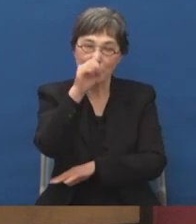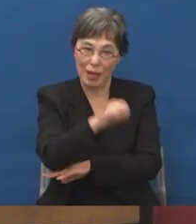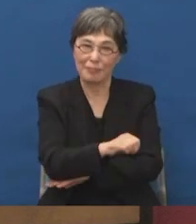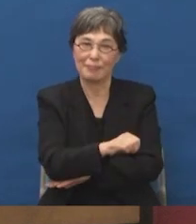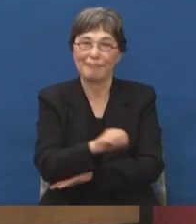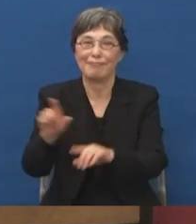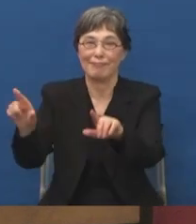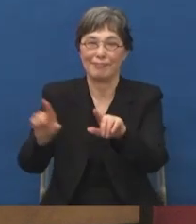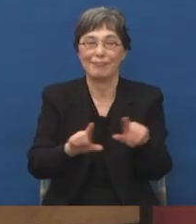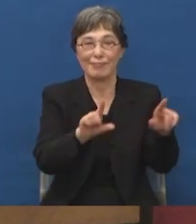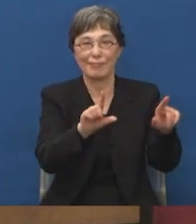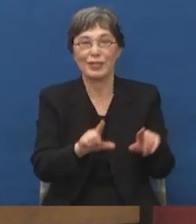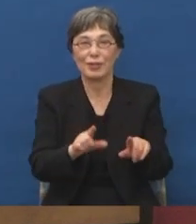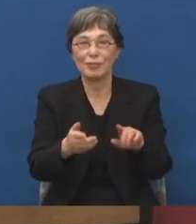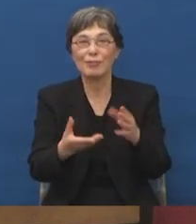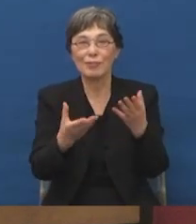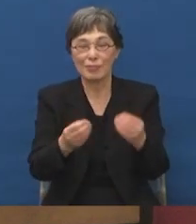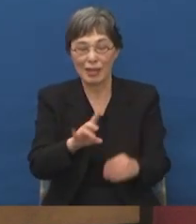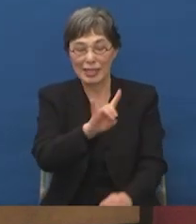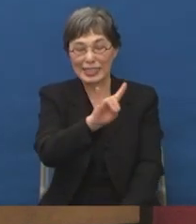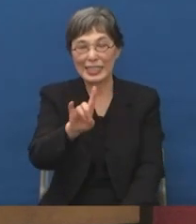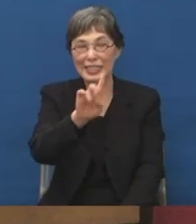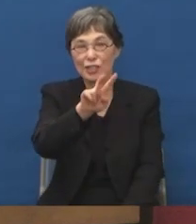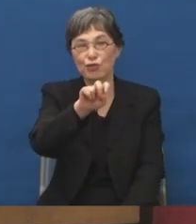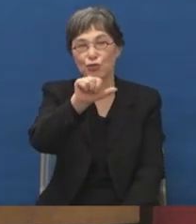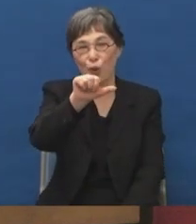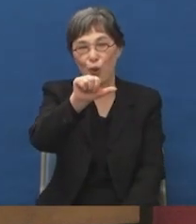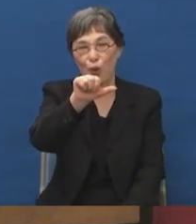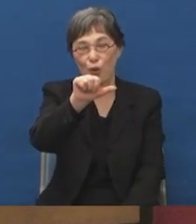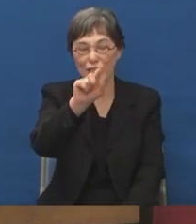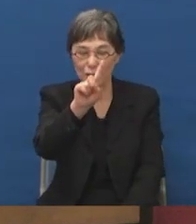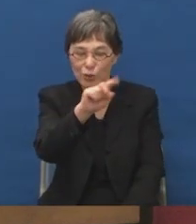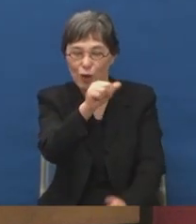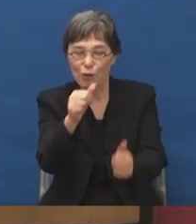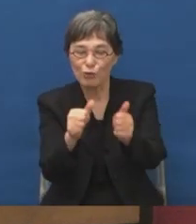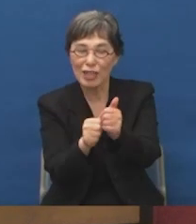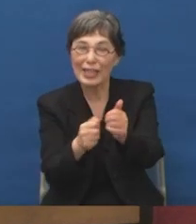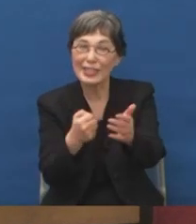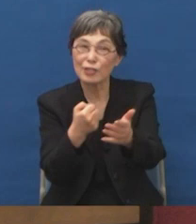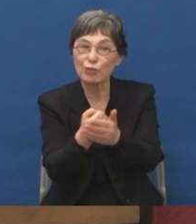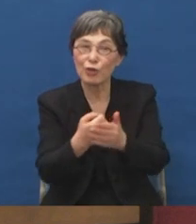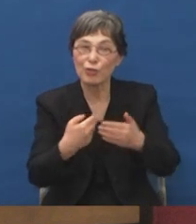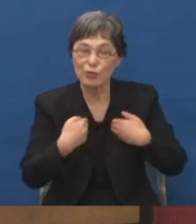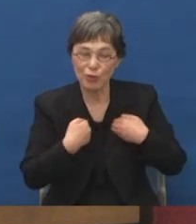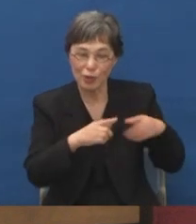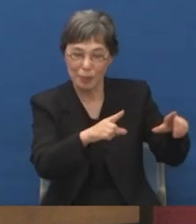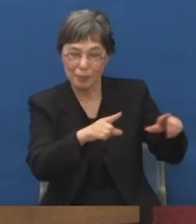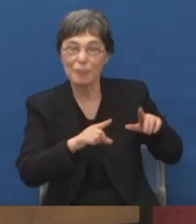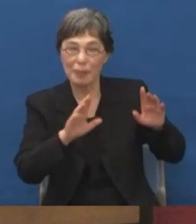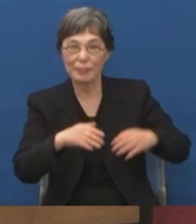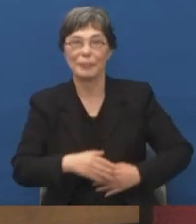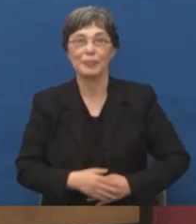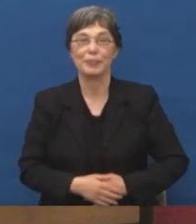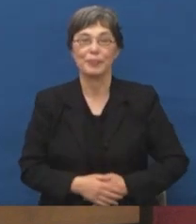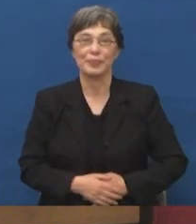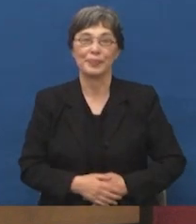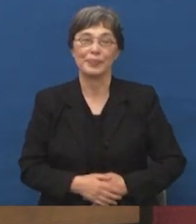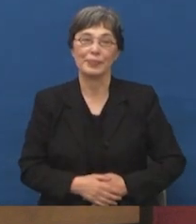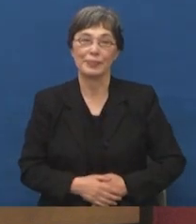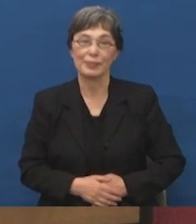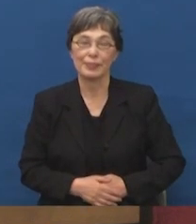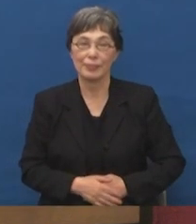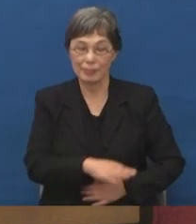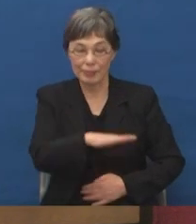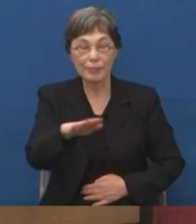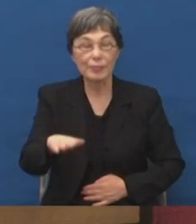する。その上で議題25号に1個の付帯決議を付すとのことでありました。そこで直